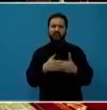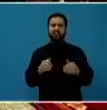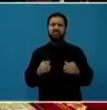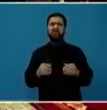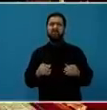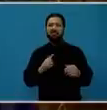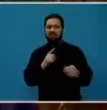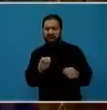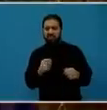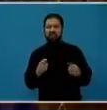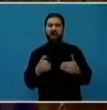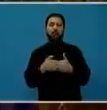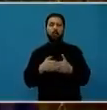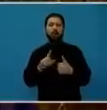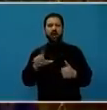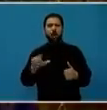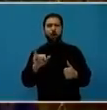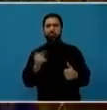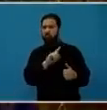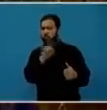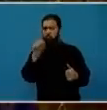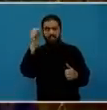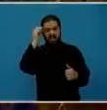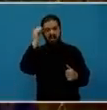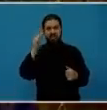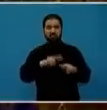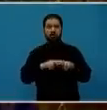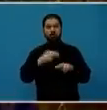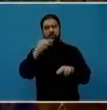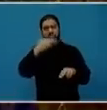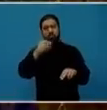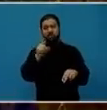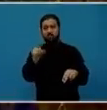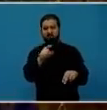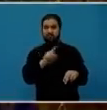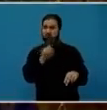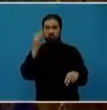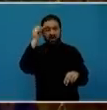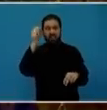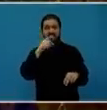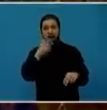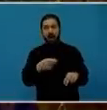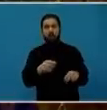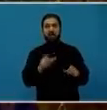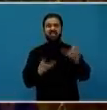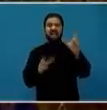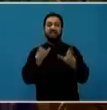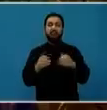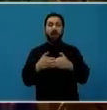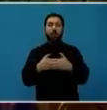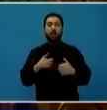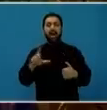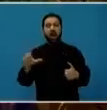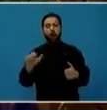Totuși, și nici nu se gândesc, așa cum spuneți dumneavoastră, nu gândesc răul despre așa celălalt, totuși,